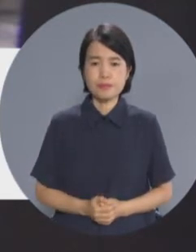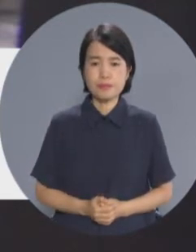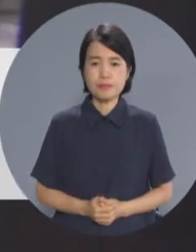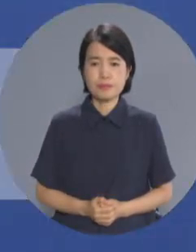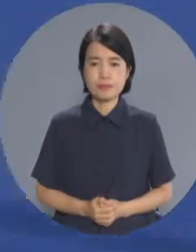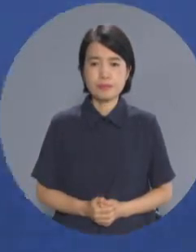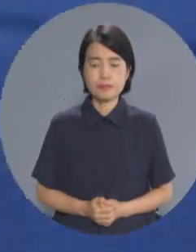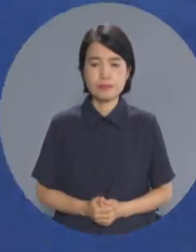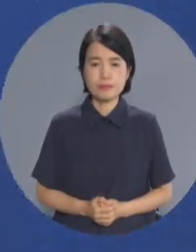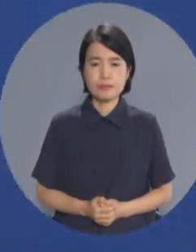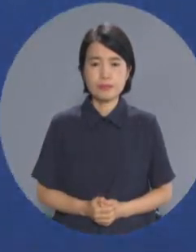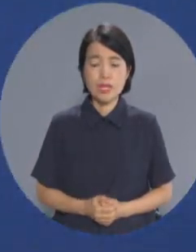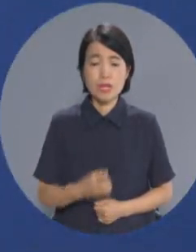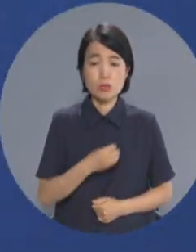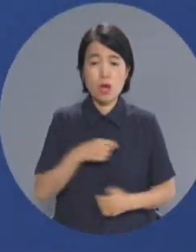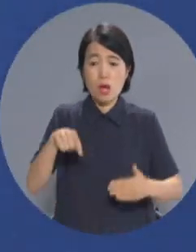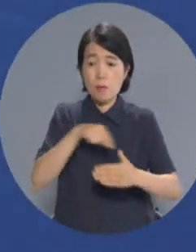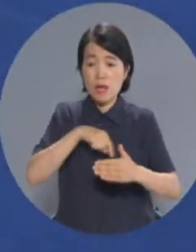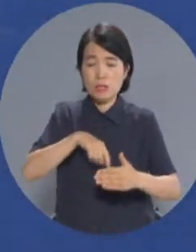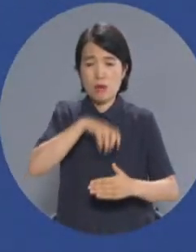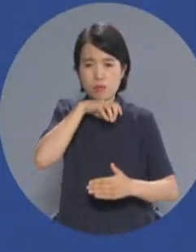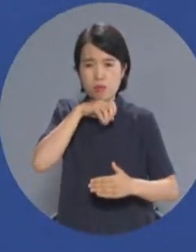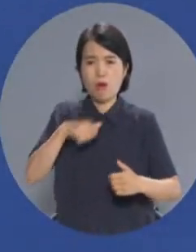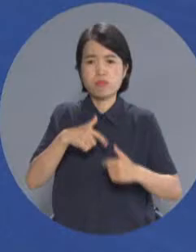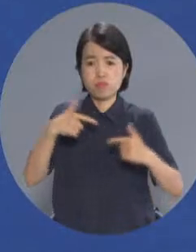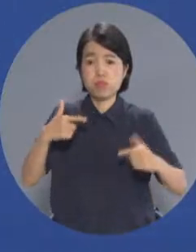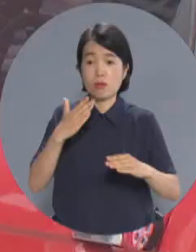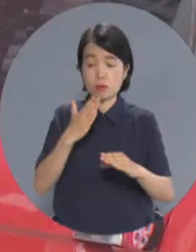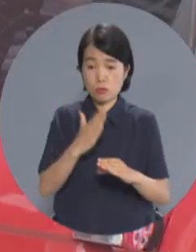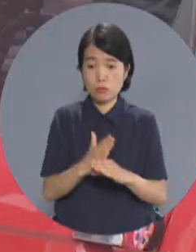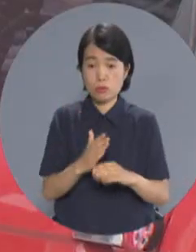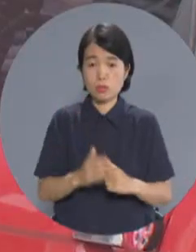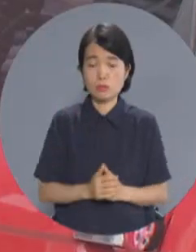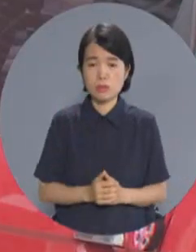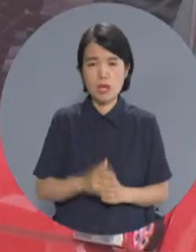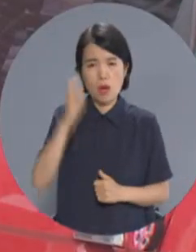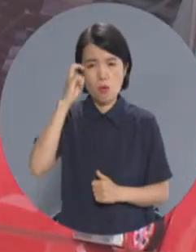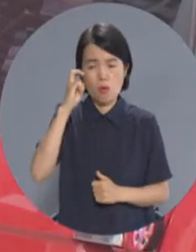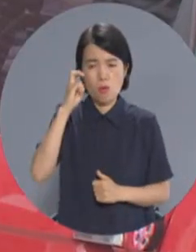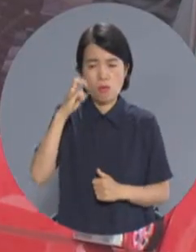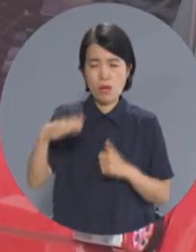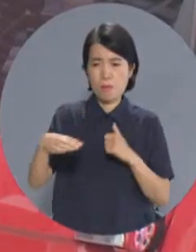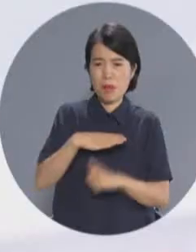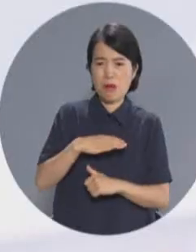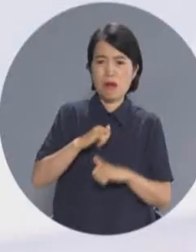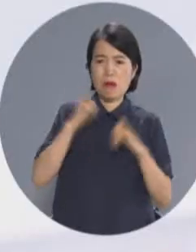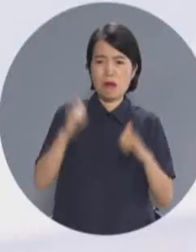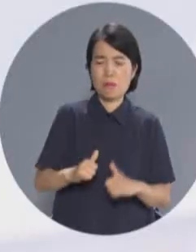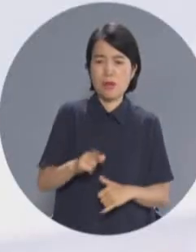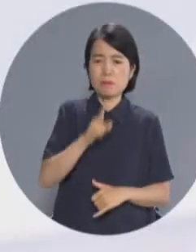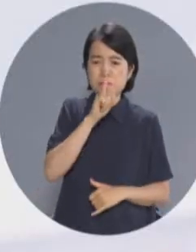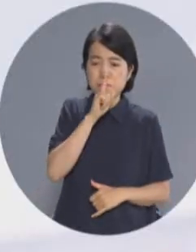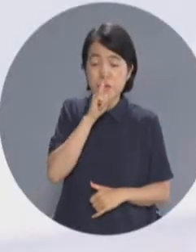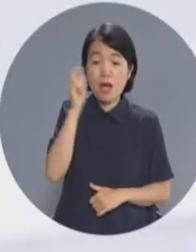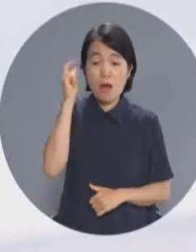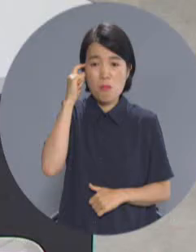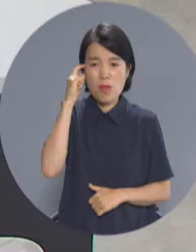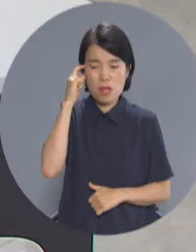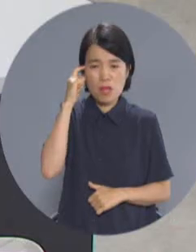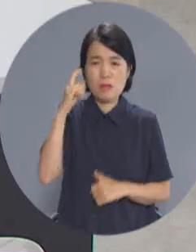같은. 조합원 사이에서는 불만이 터져나오고 있지만 혹여 불이익을 당할까 선뜻 나서지 못하고